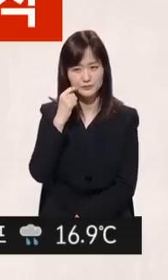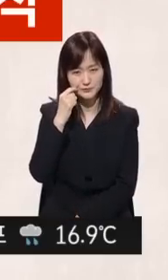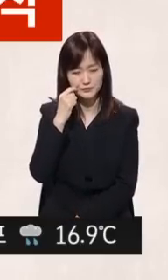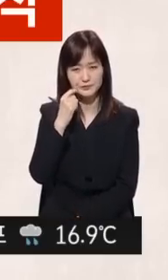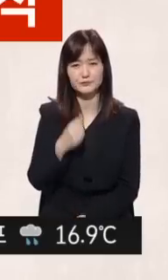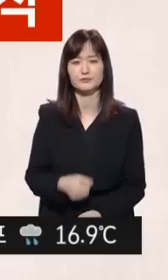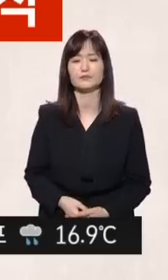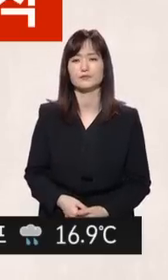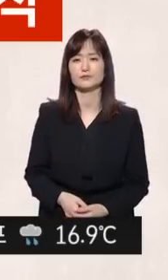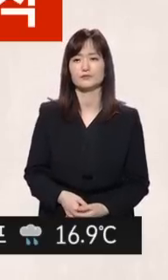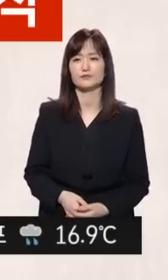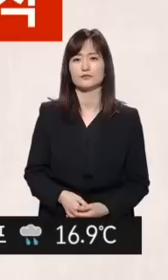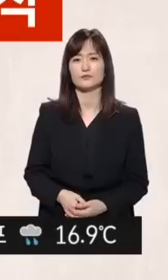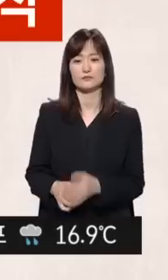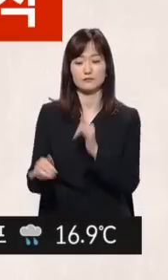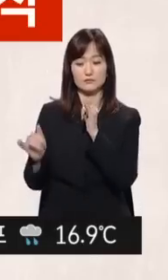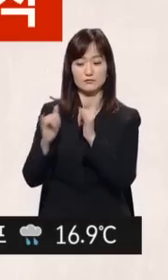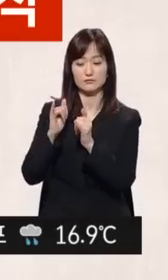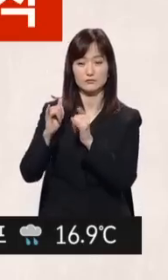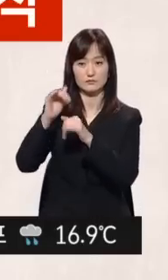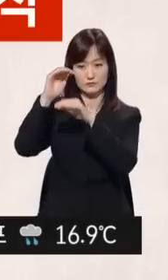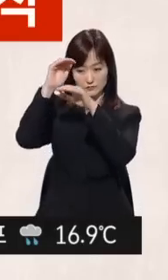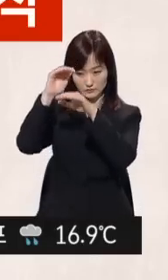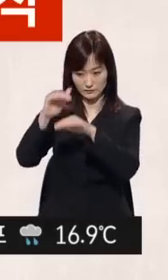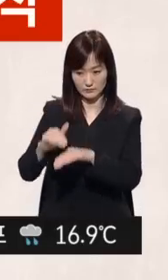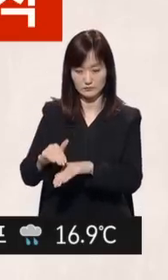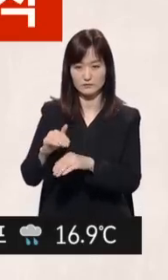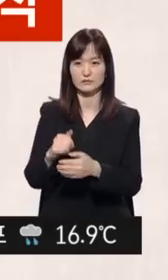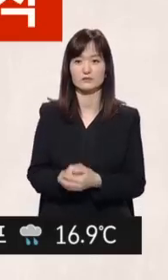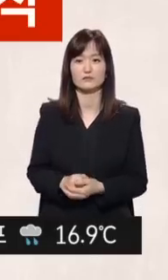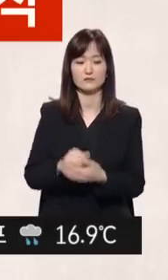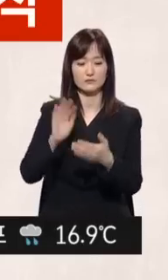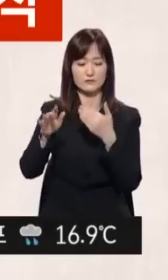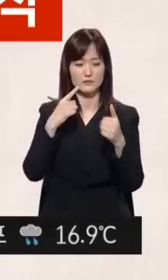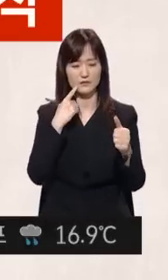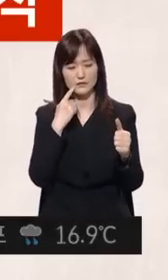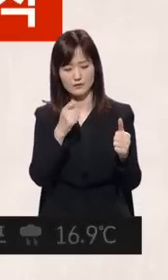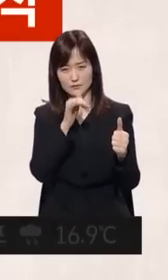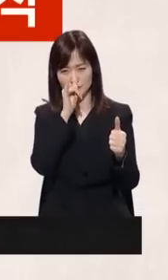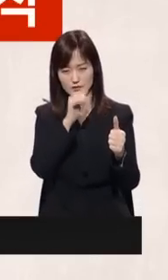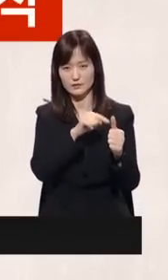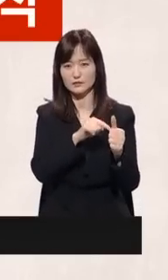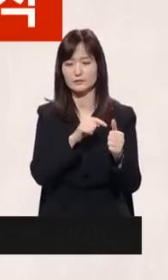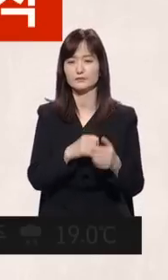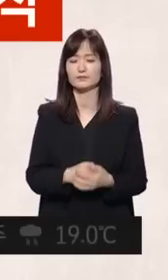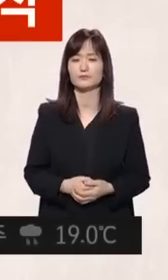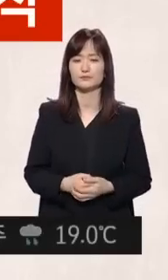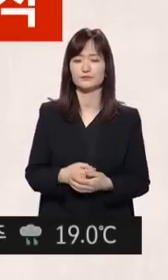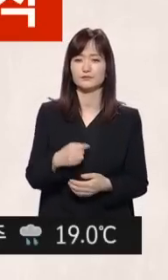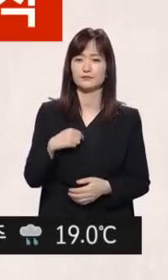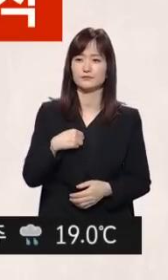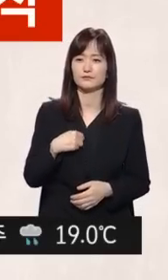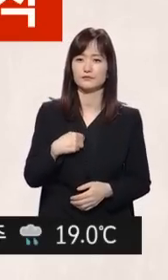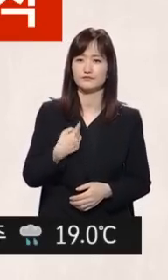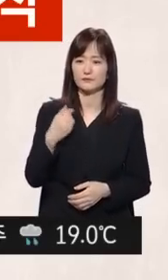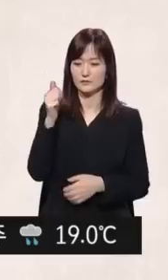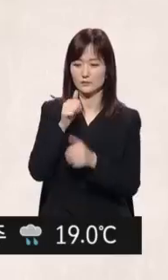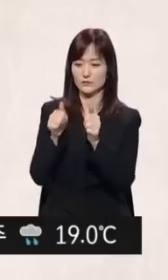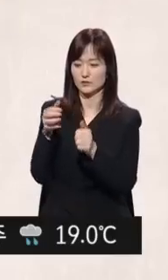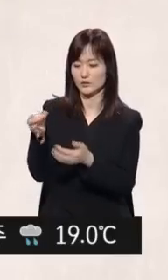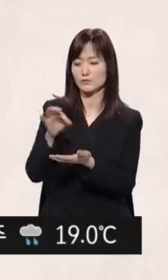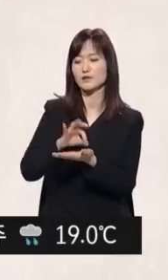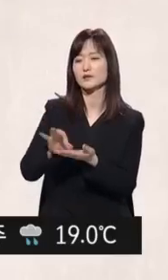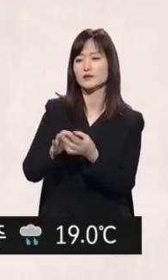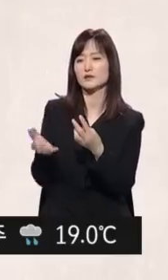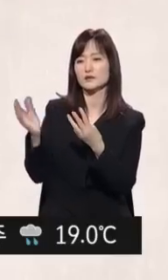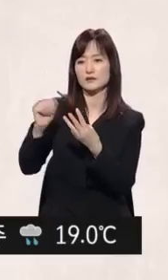지금 전화 통화 받다시피 그 이후에도 계속 이제 협박을 하는 모습도 있어요 자신이 지금 변호사 비용 3억